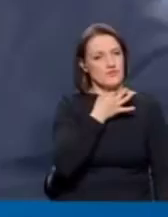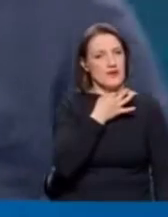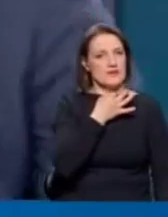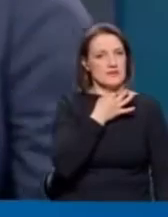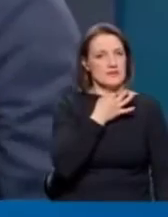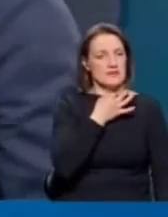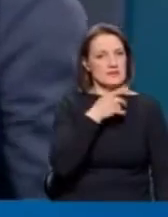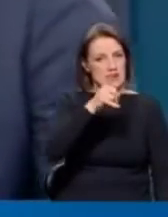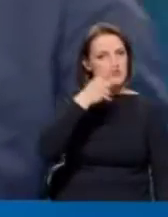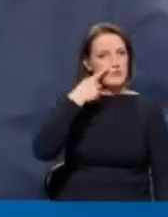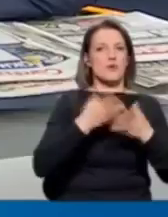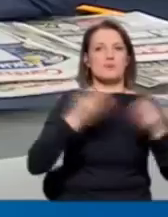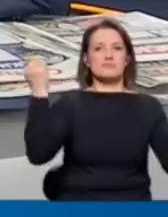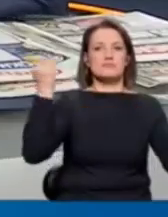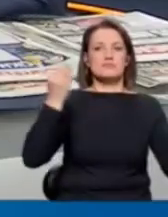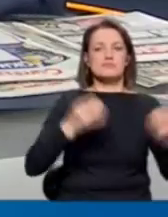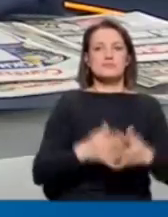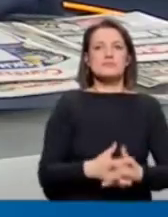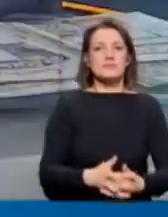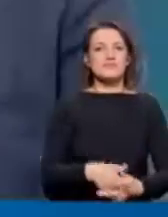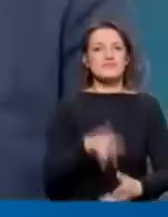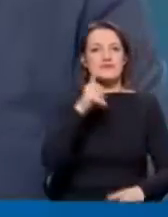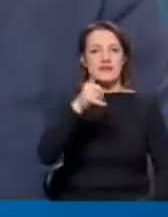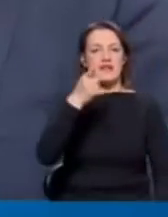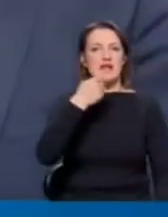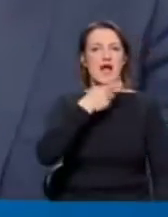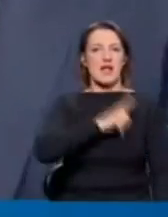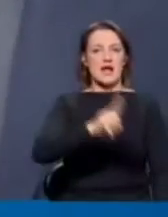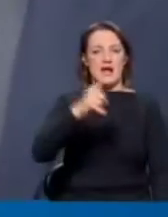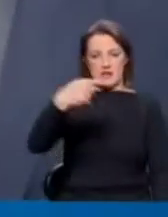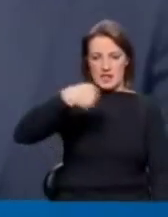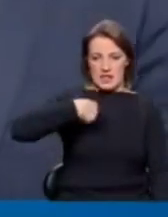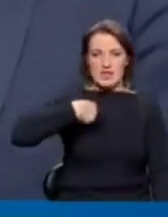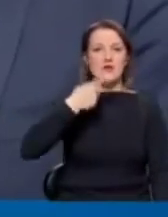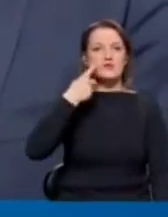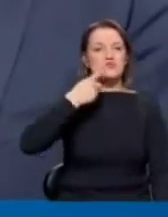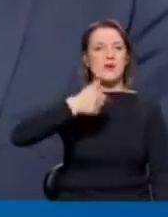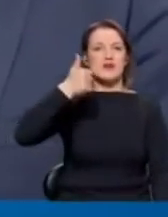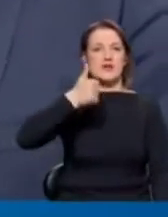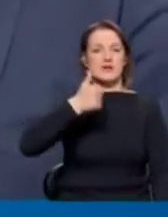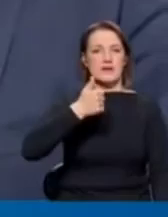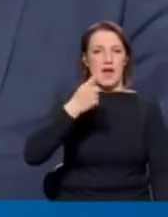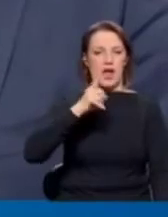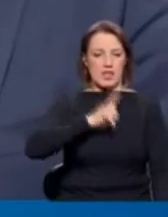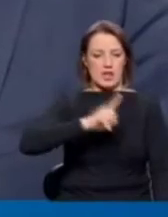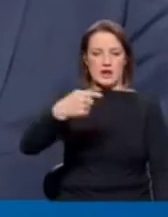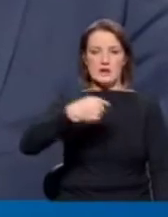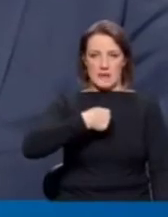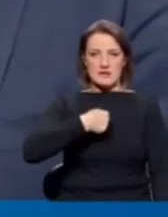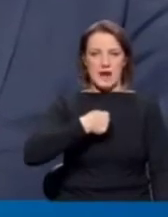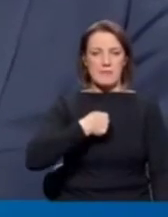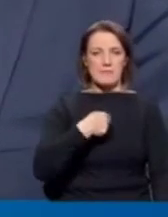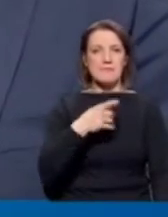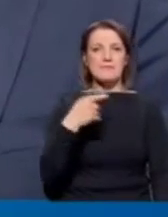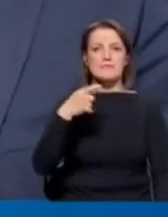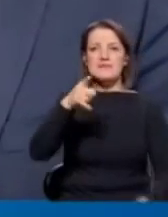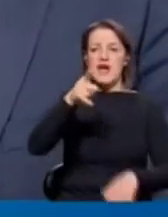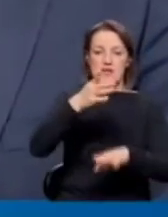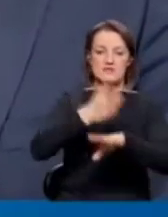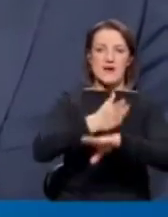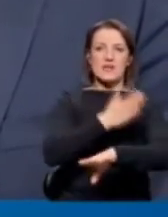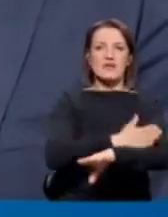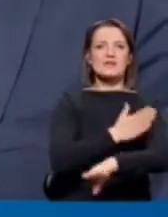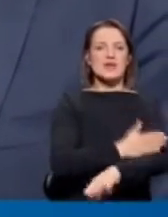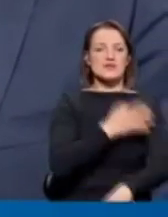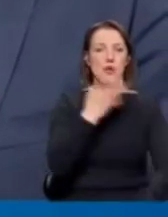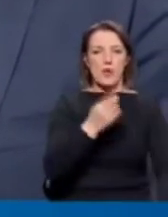bu işte bir parmak Talas dayım bensem benden bir vatandaş olarak poşet parası ile ilgili beklentim o